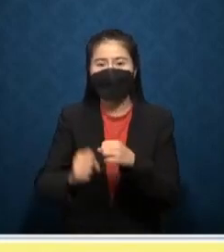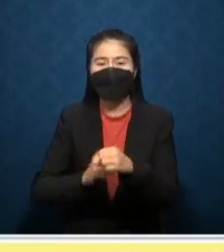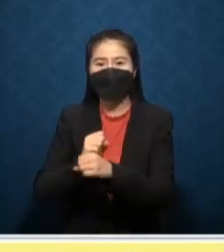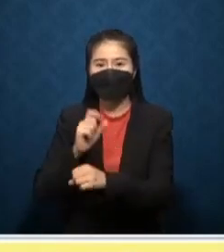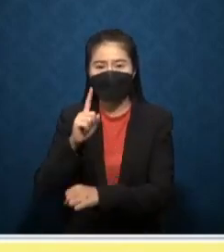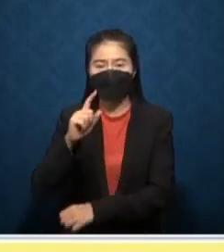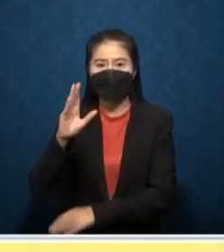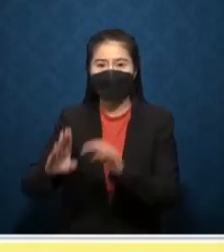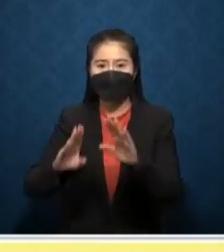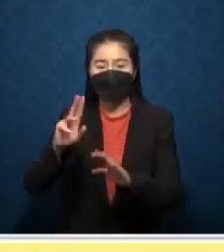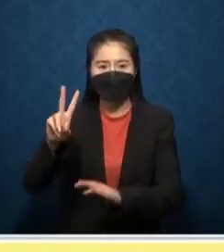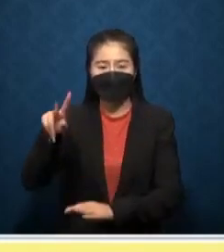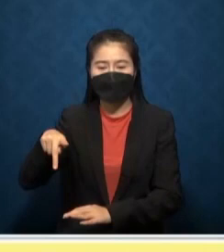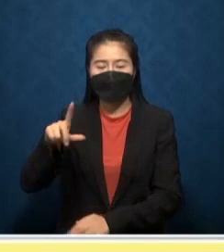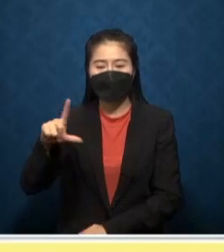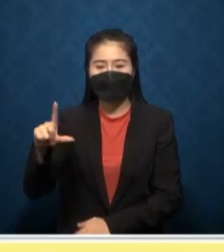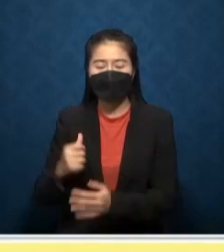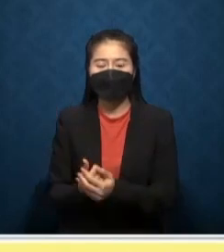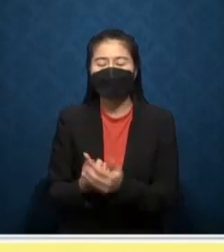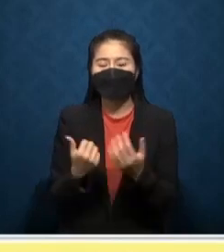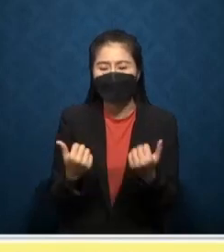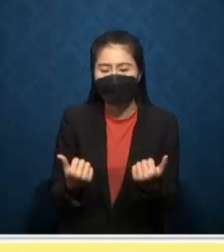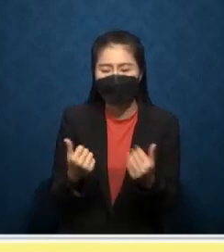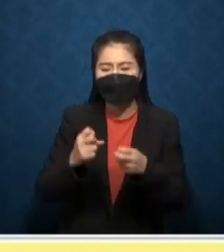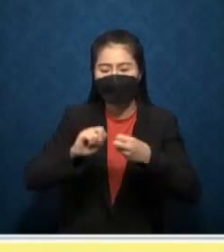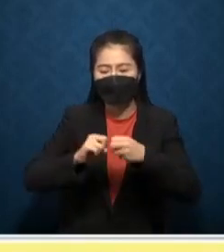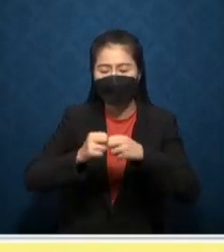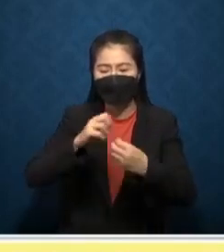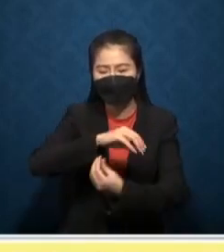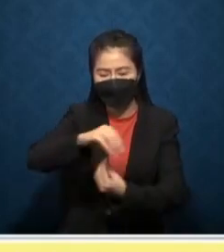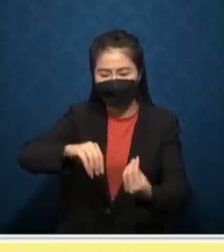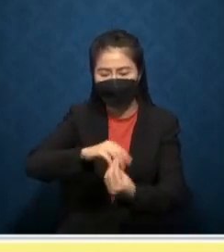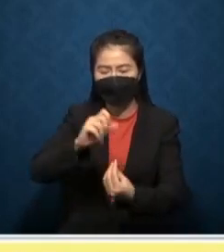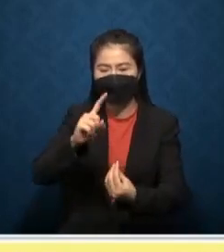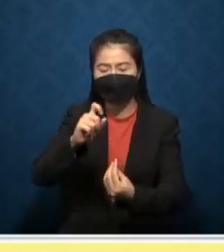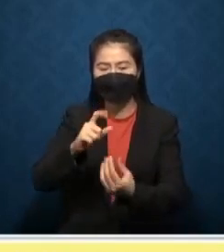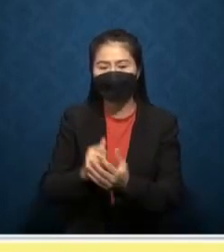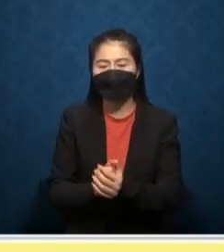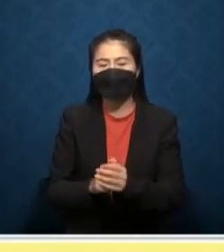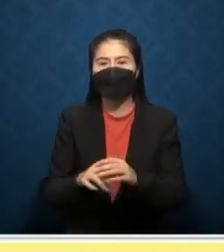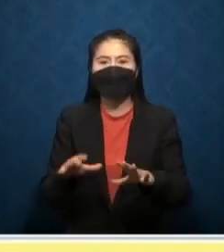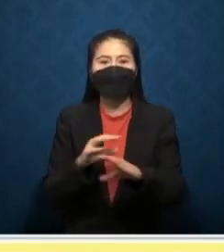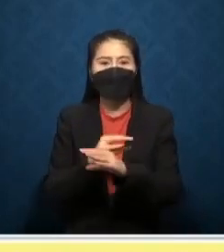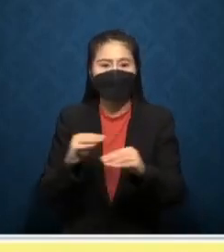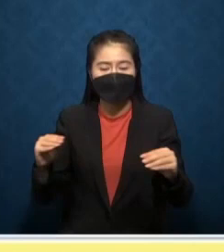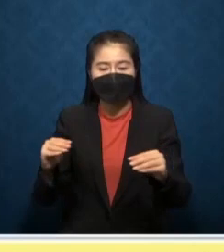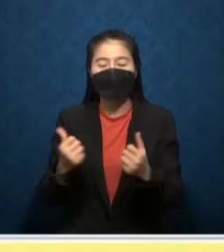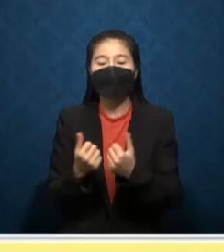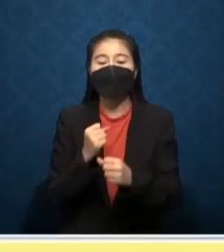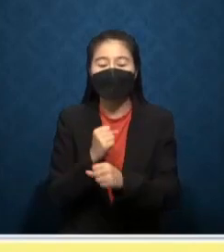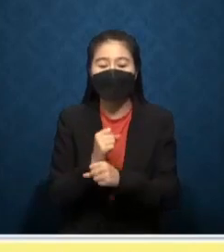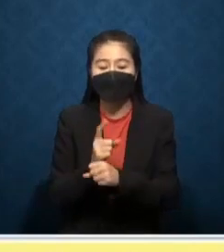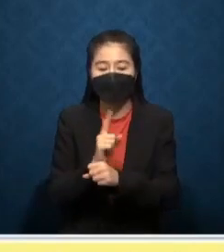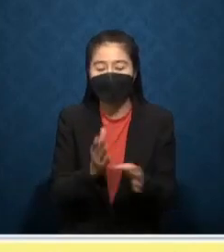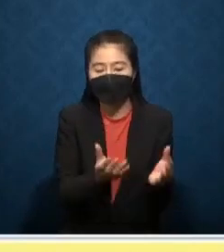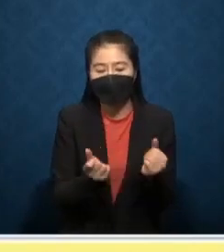อัพเฉานอนอยู่น่ง ๆมักต้มีเงินกับแงงานพวกนี้เข้าไปดำเนิน